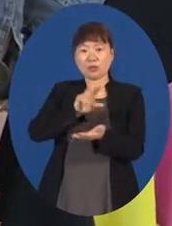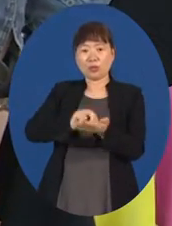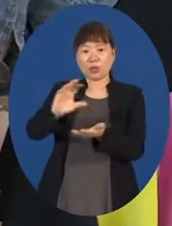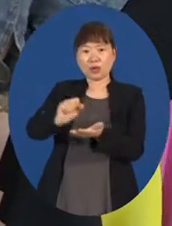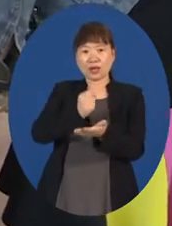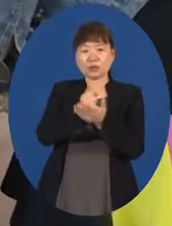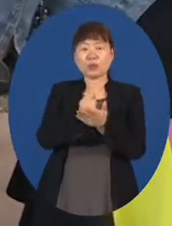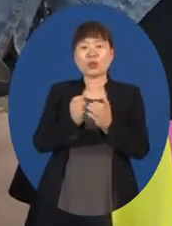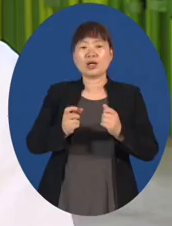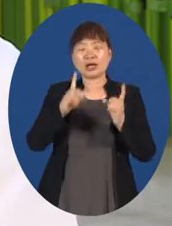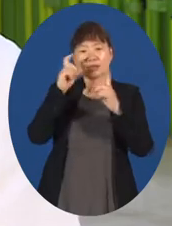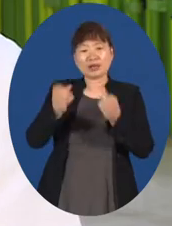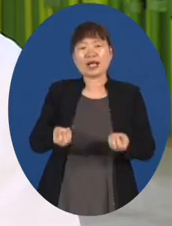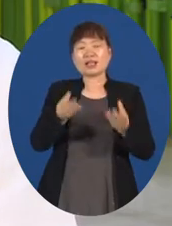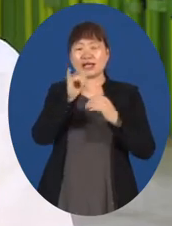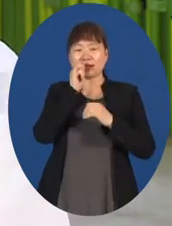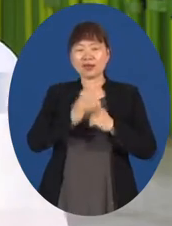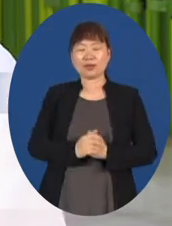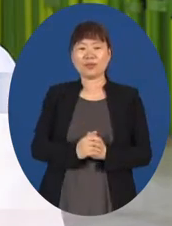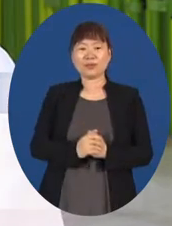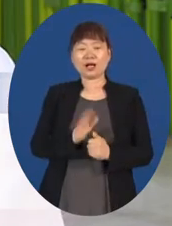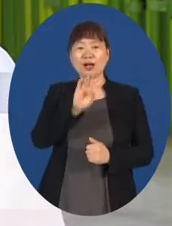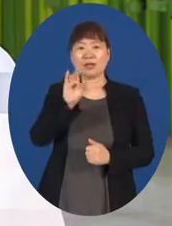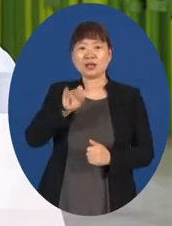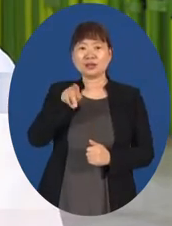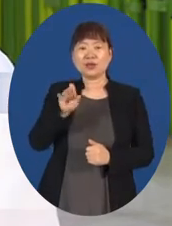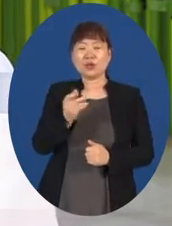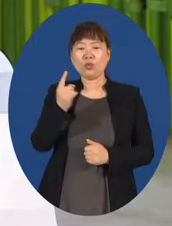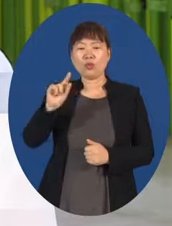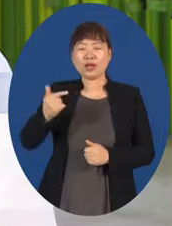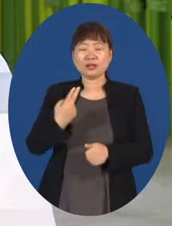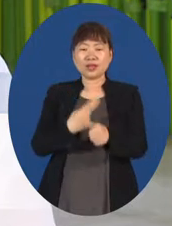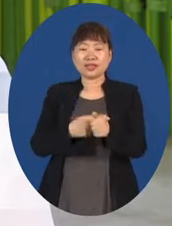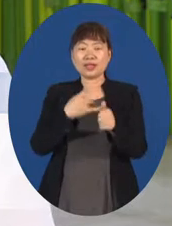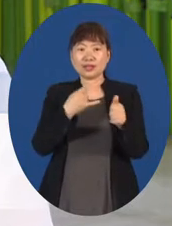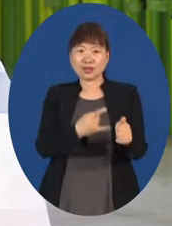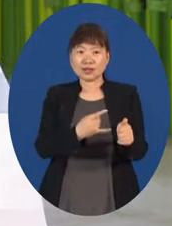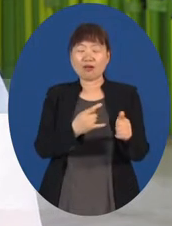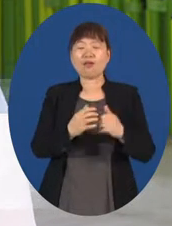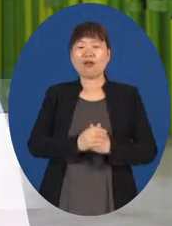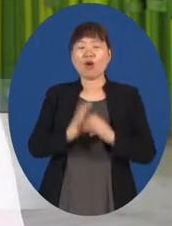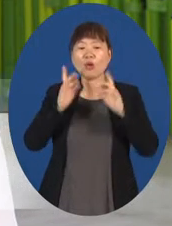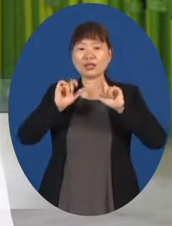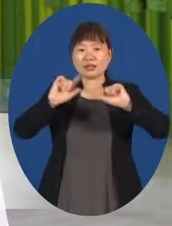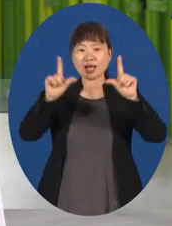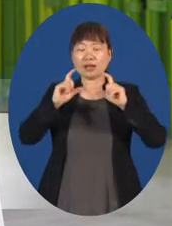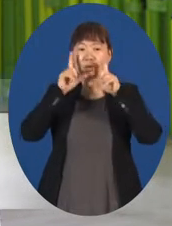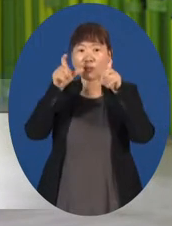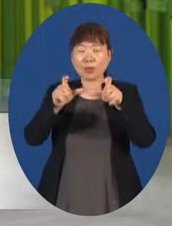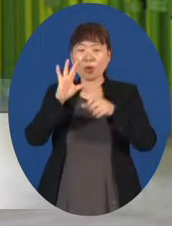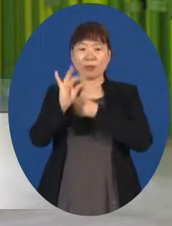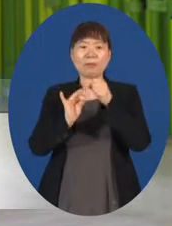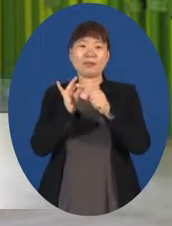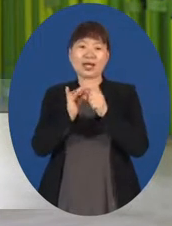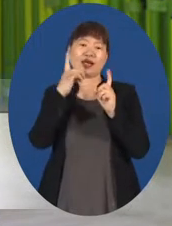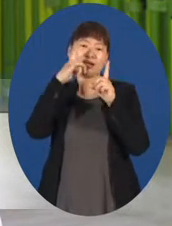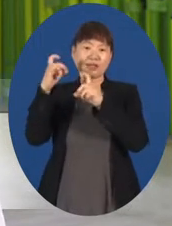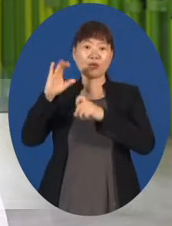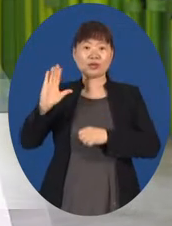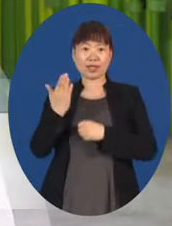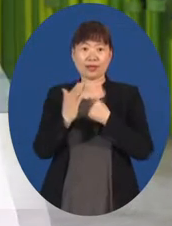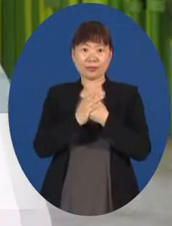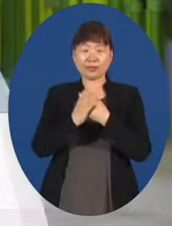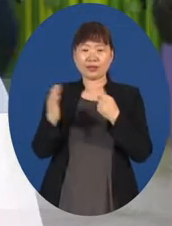기념행사를 진행했습니다. 소파 방정환 선생님께서 색동이를 만드시고 어린이날을 선포한 지 100년이 되는